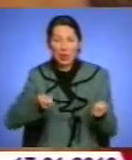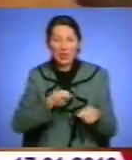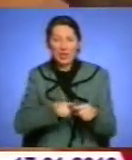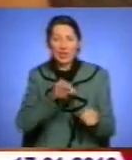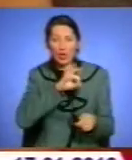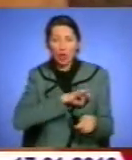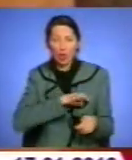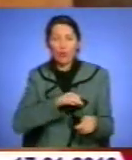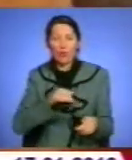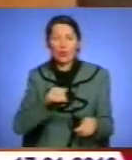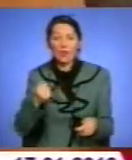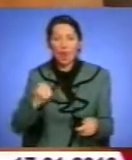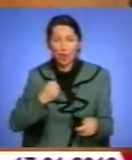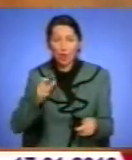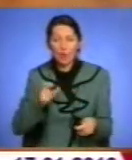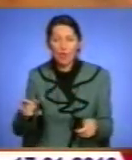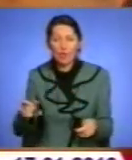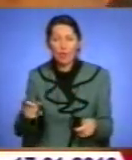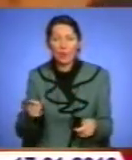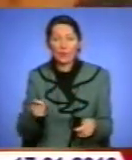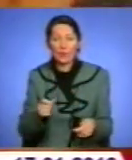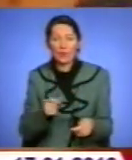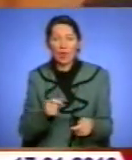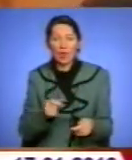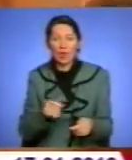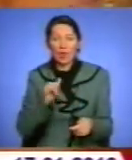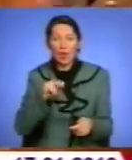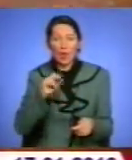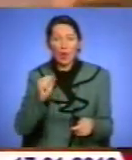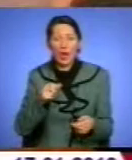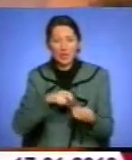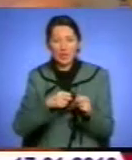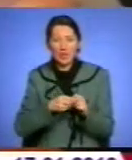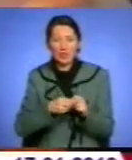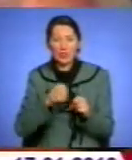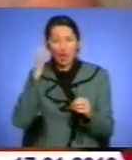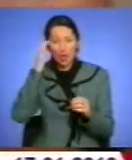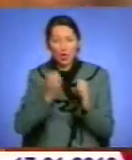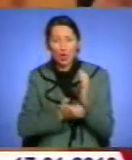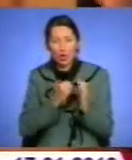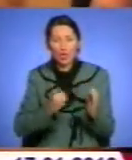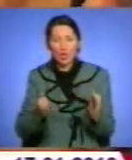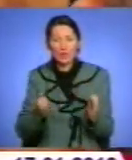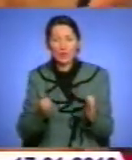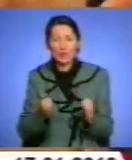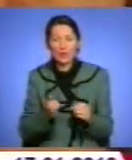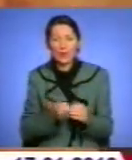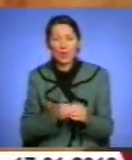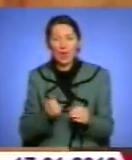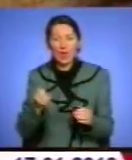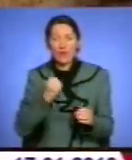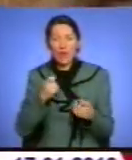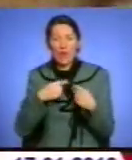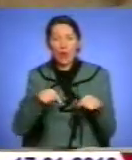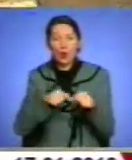повстанцями з військової округи Говерля. Це є Івано-Франківщина, а «Чорний ліс» був тактичний відтинок військової округи